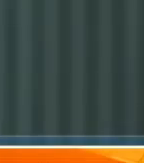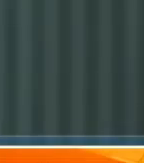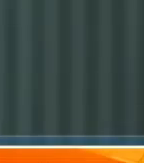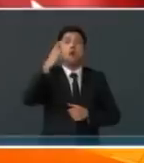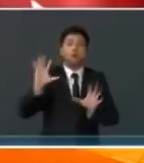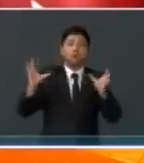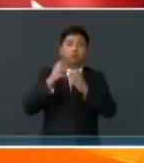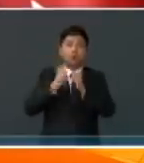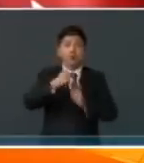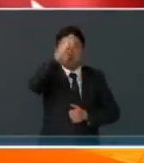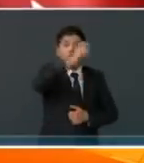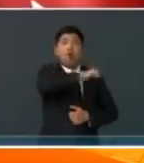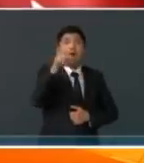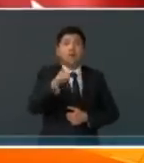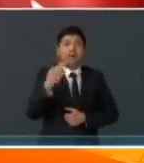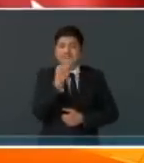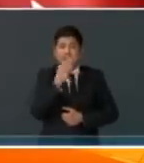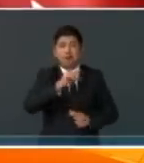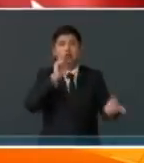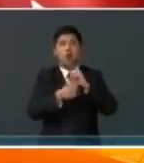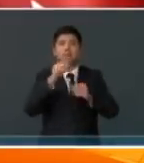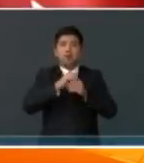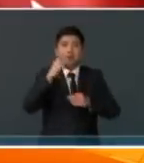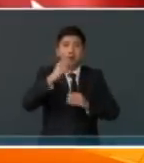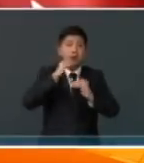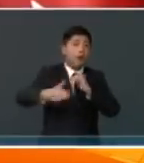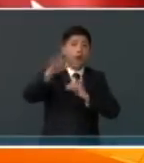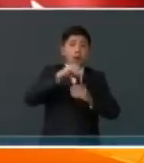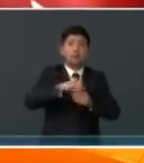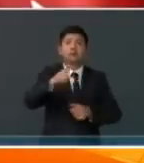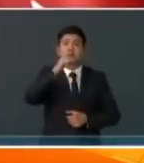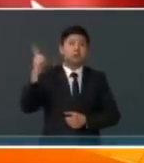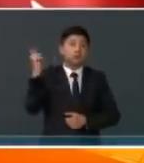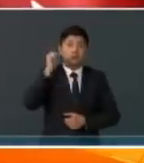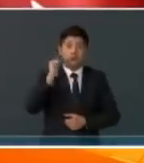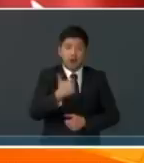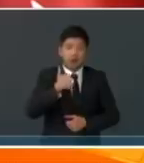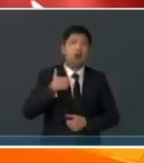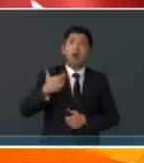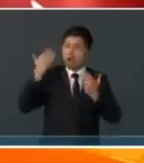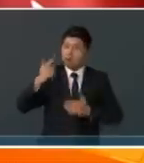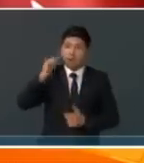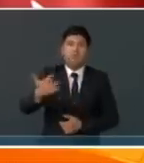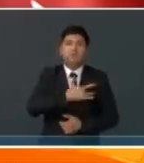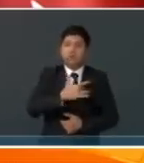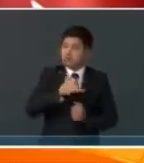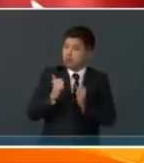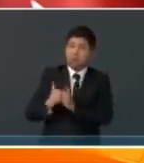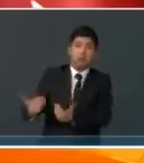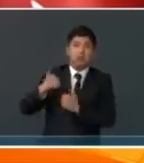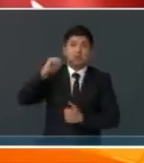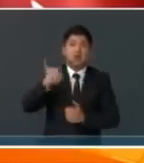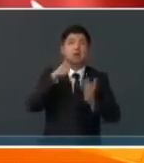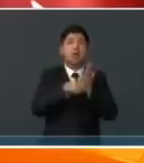ittifakı Türkiye'nin bu kritik döneminde halkımızın sesi sağduyusu ve bu vicdanı